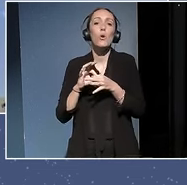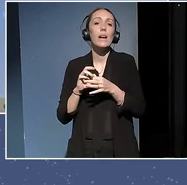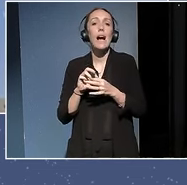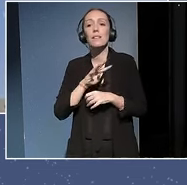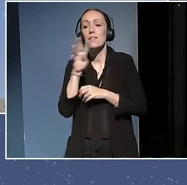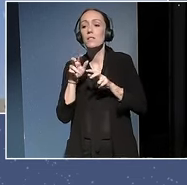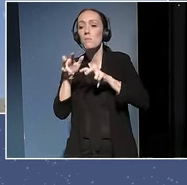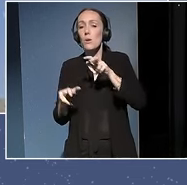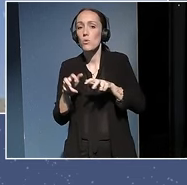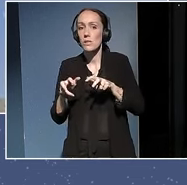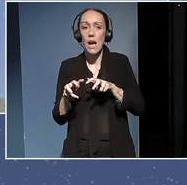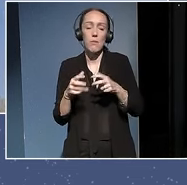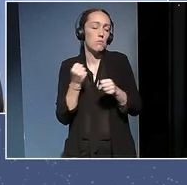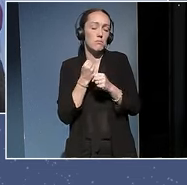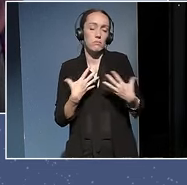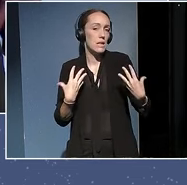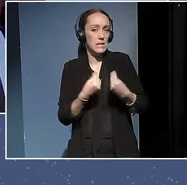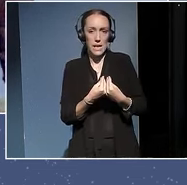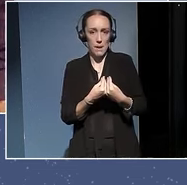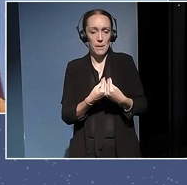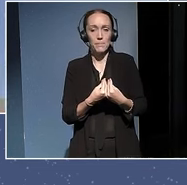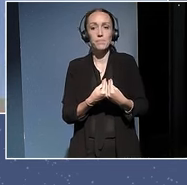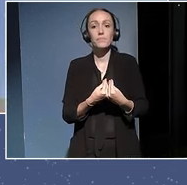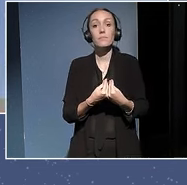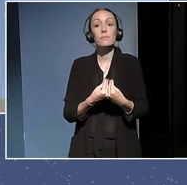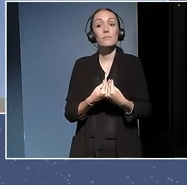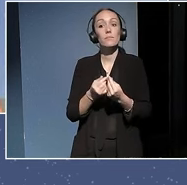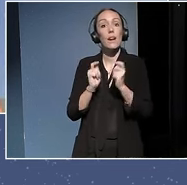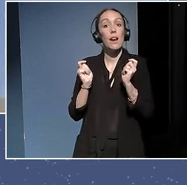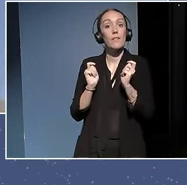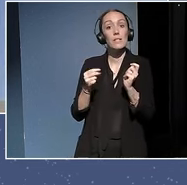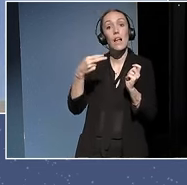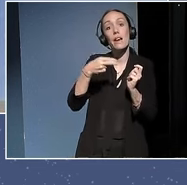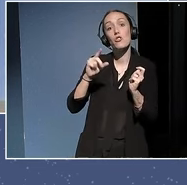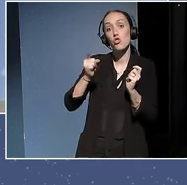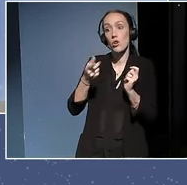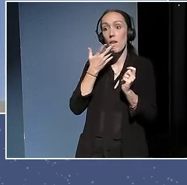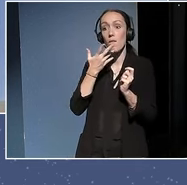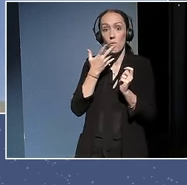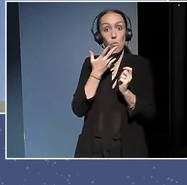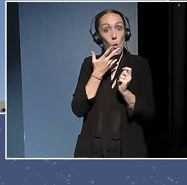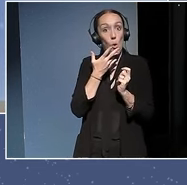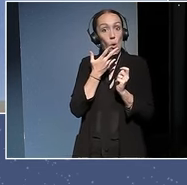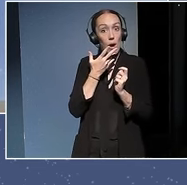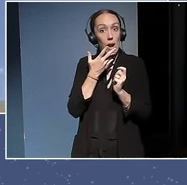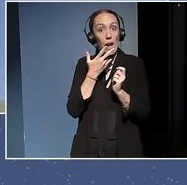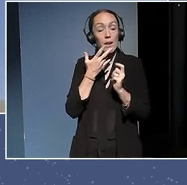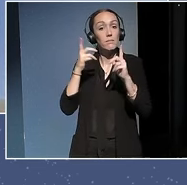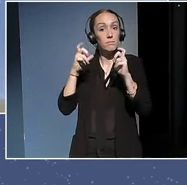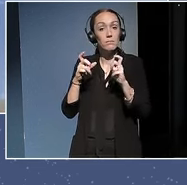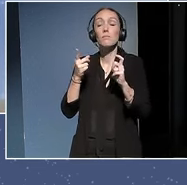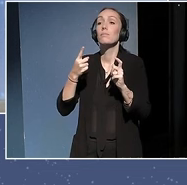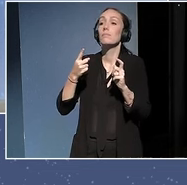grandezza naturale National Geographic lo voleva davanti alla propria sede a Washington l'hanno fatto